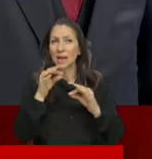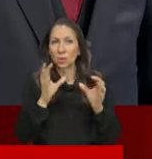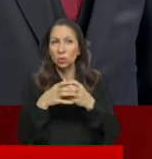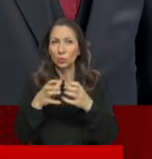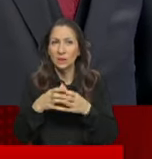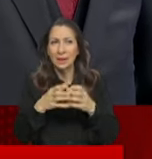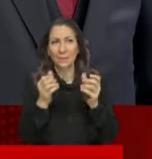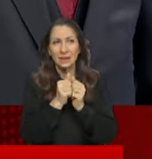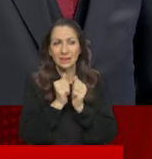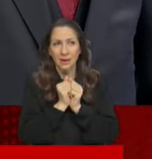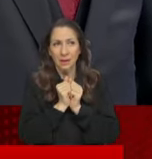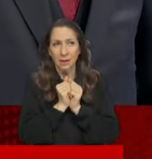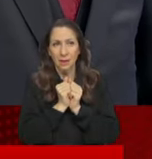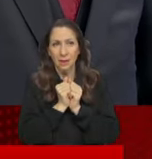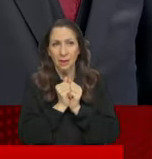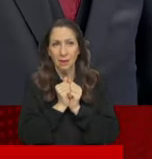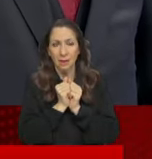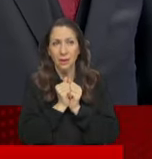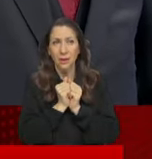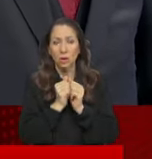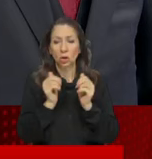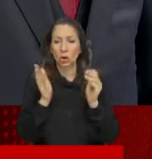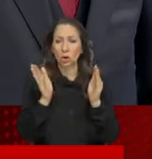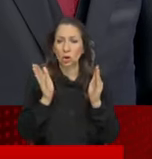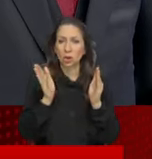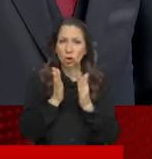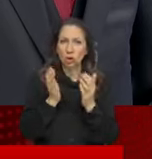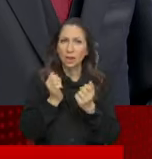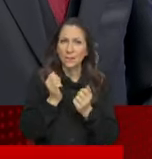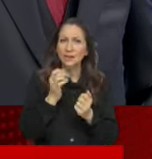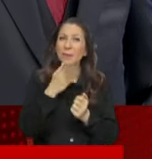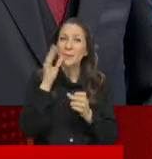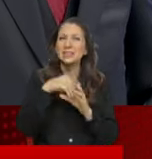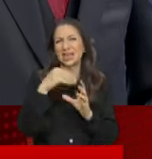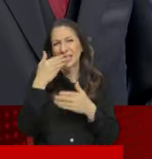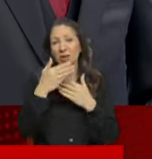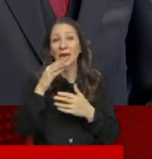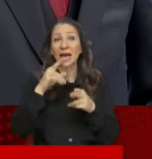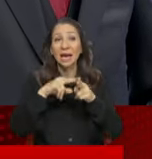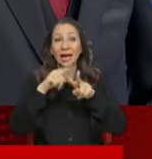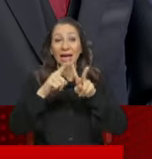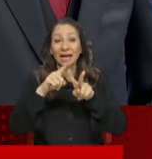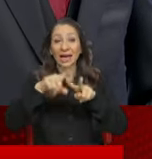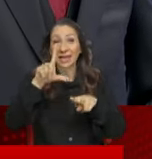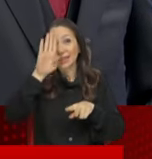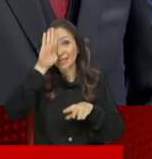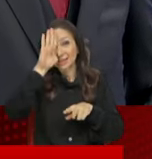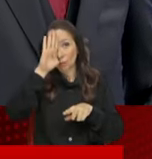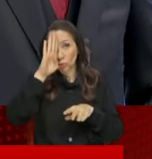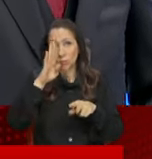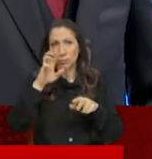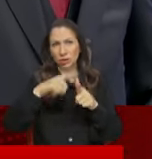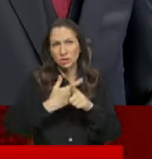birlikte Eee Küçük Çekmece şim bilmeyenler için anlatabilir misiniz Kanal İstanbul projesi belki Murat kurum'un gündeminde